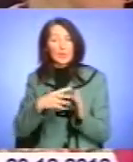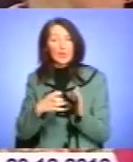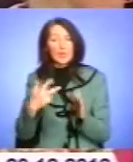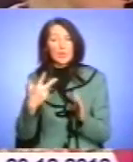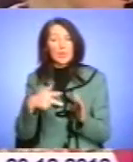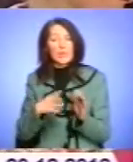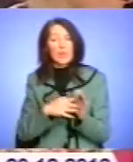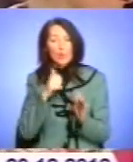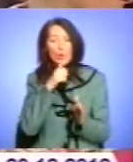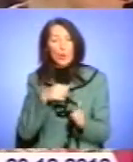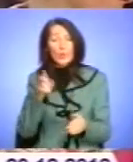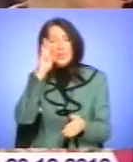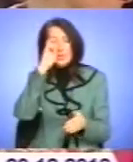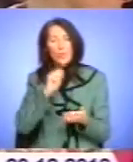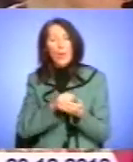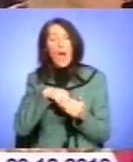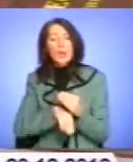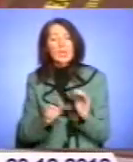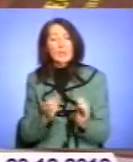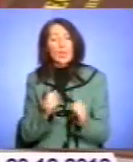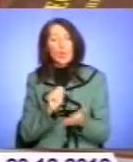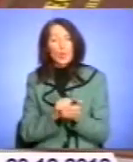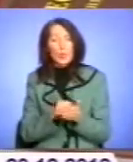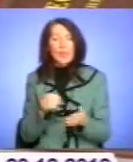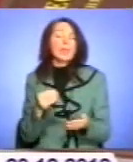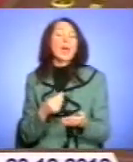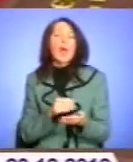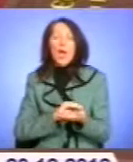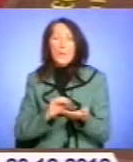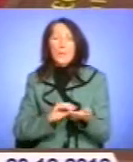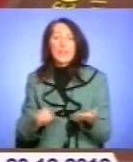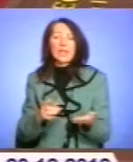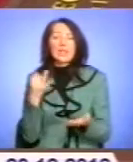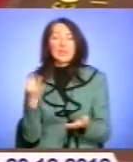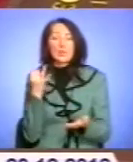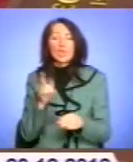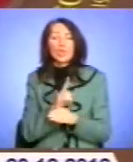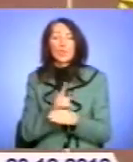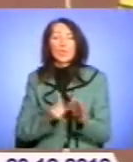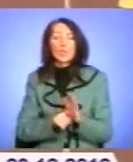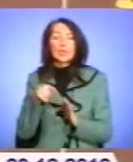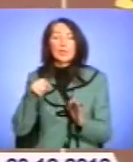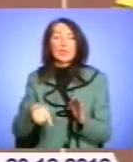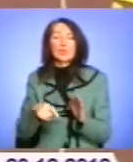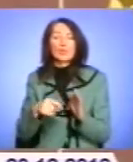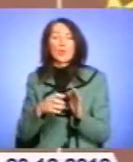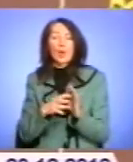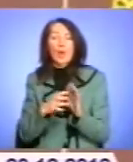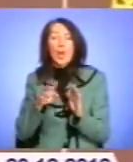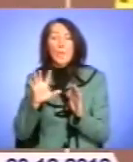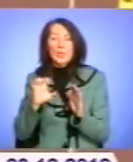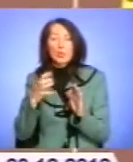архіві зберігаються документи, матеріали з історії Тернопільщини, починаючи з 1557 року, які